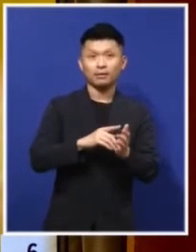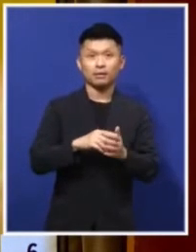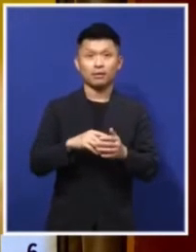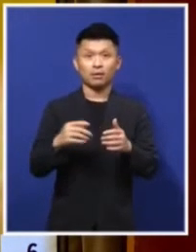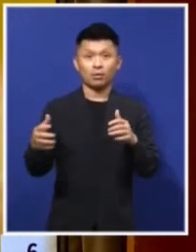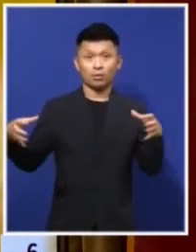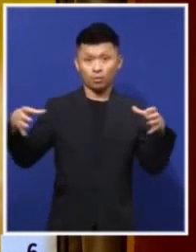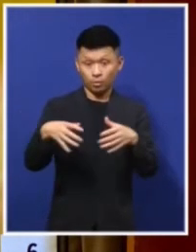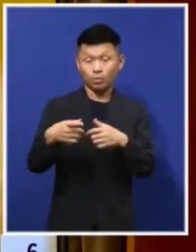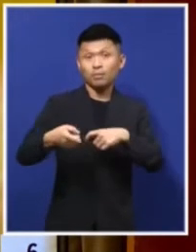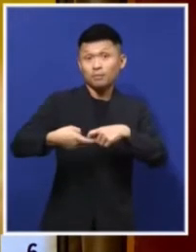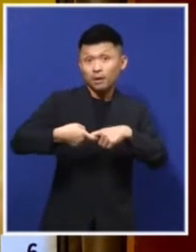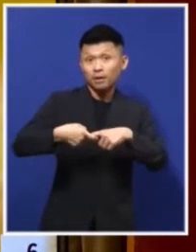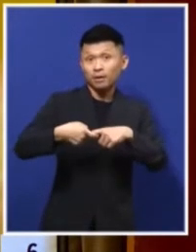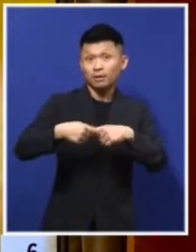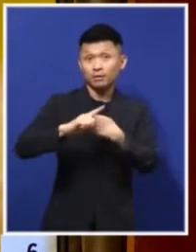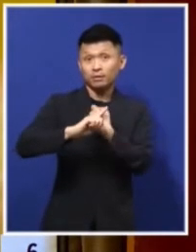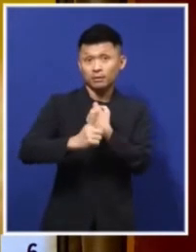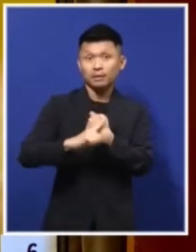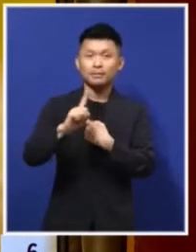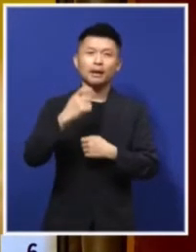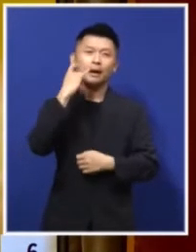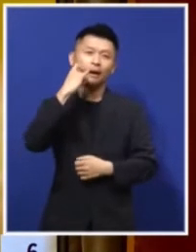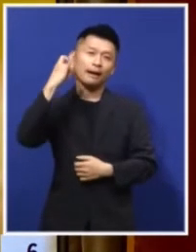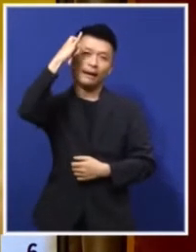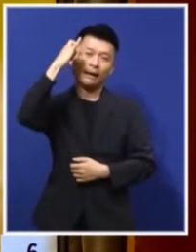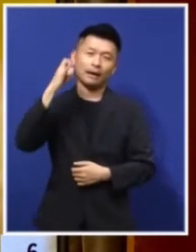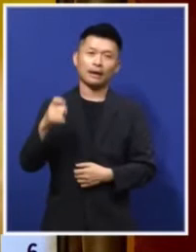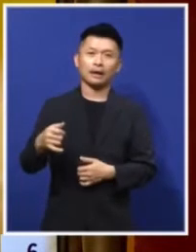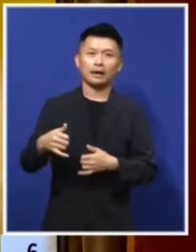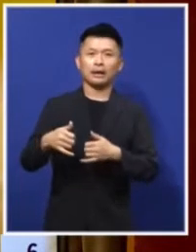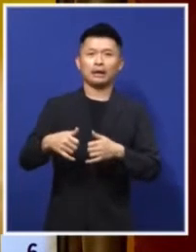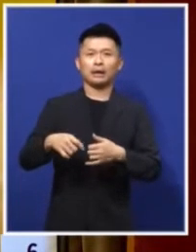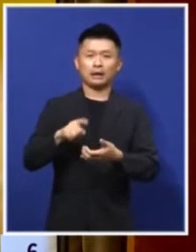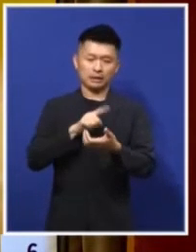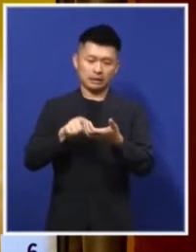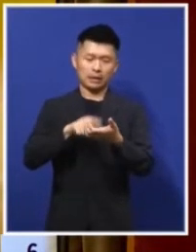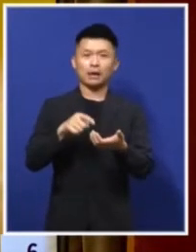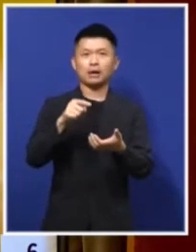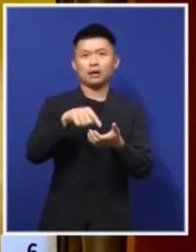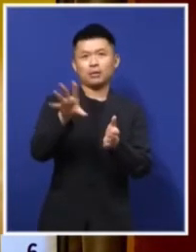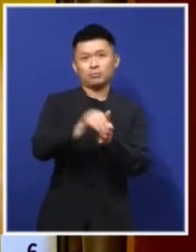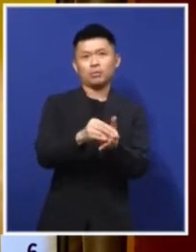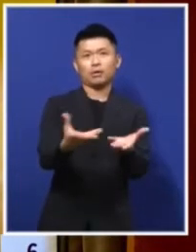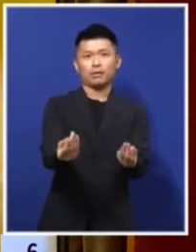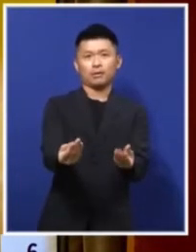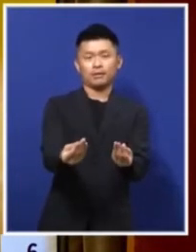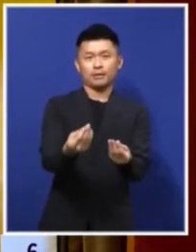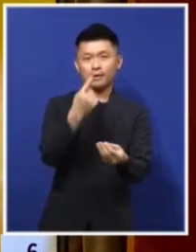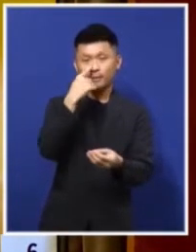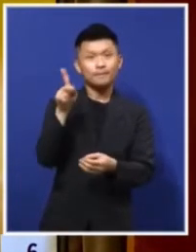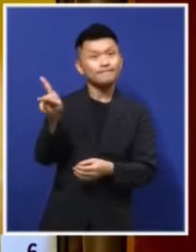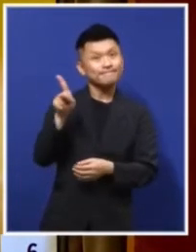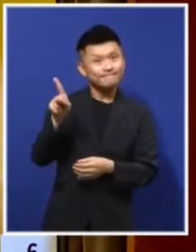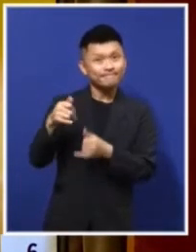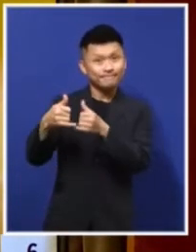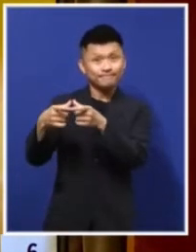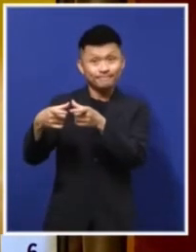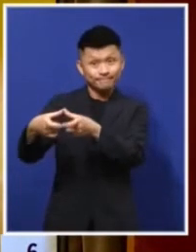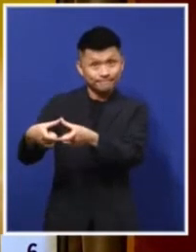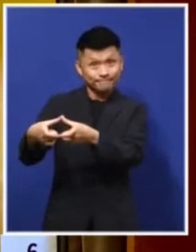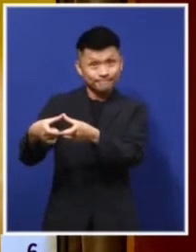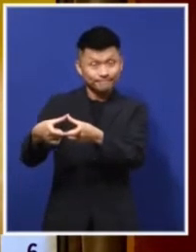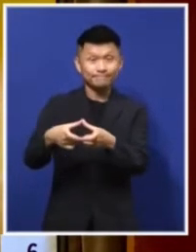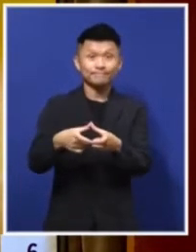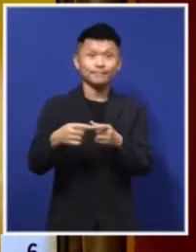方法，好比像说我阿嬷可能没有健保快易通安装哦，那但是我可以跟他借他的健保卡，然后到楼